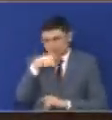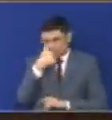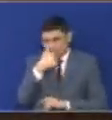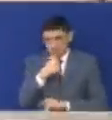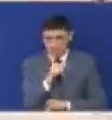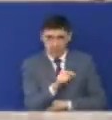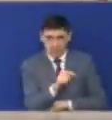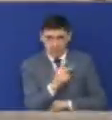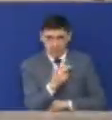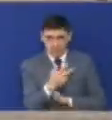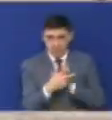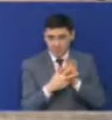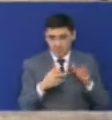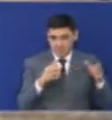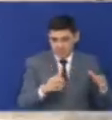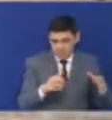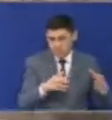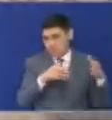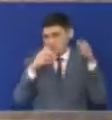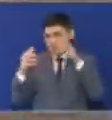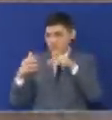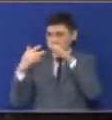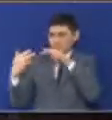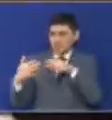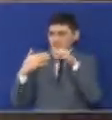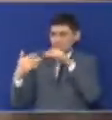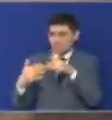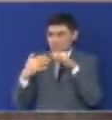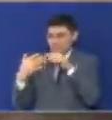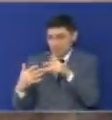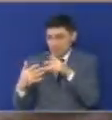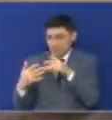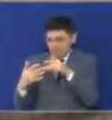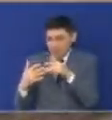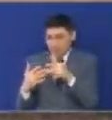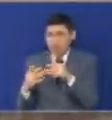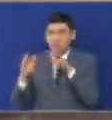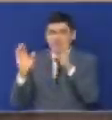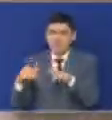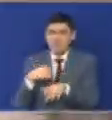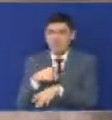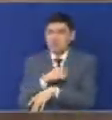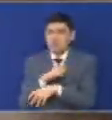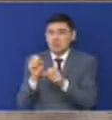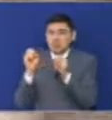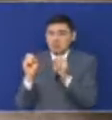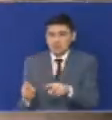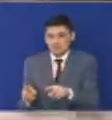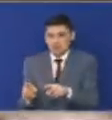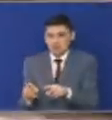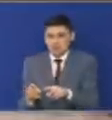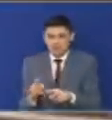238-я стрелковая дивизия вела ожесточенные бои с противником, защищая самый опасный участок фронта. В